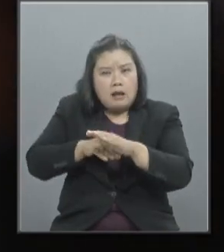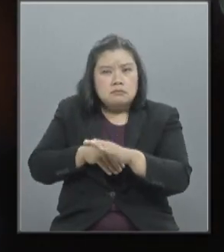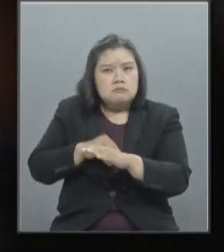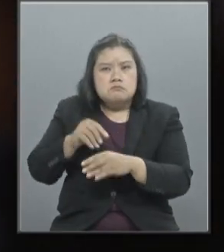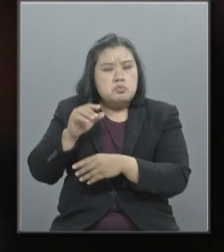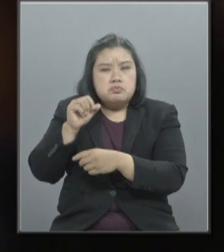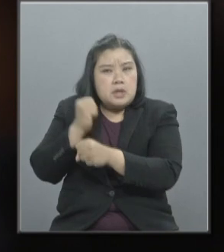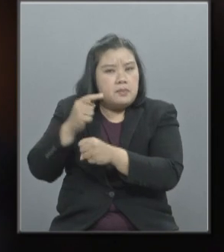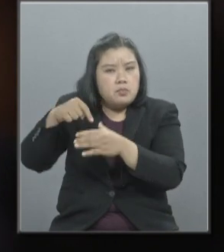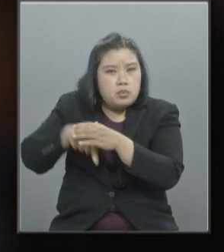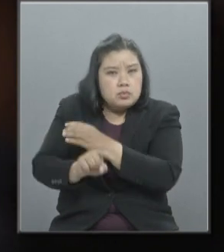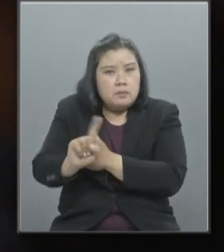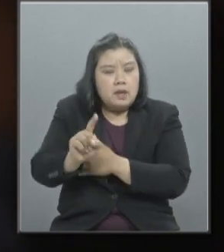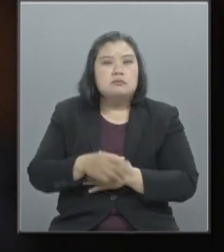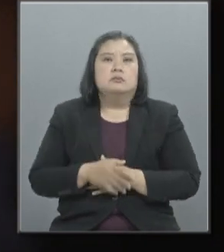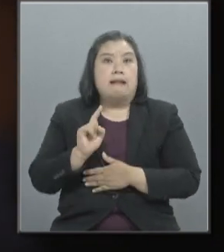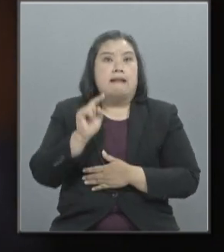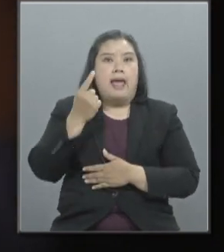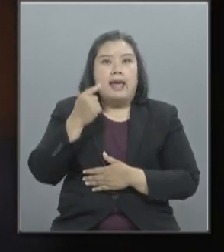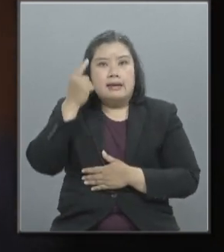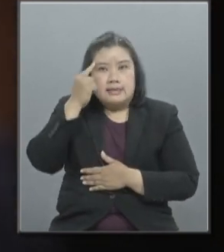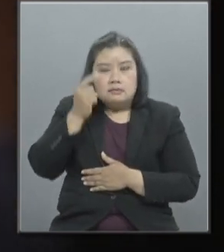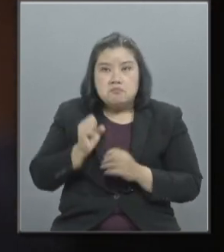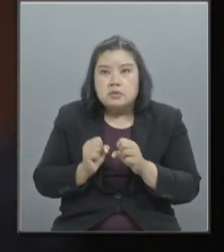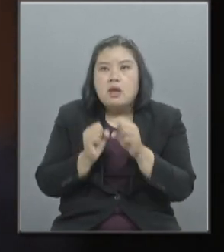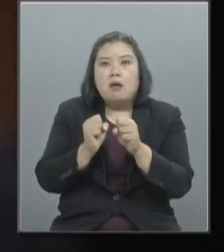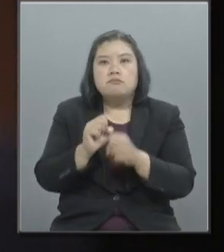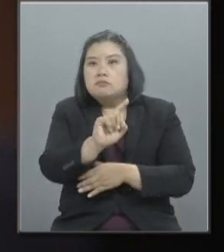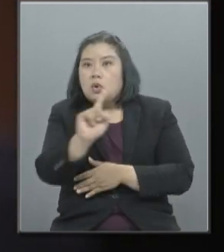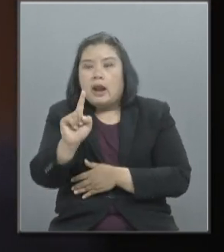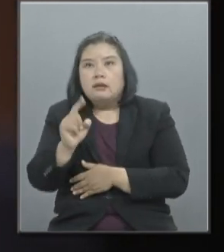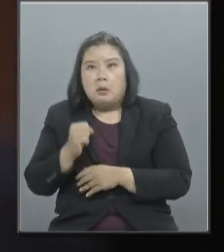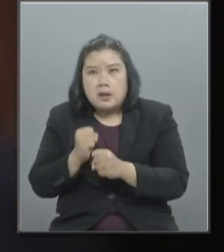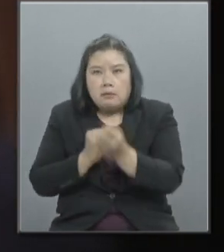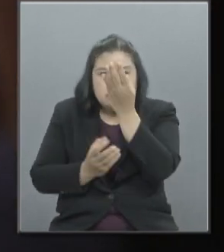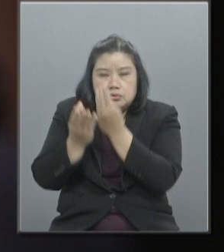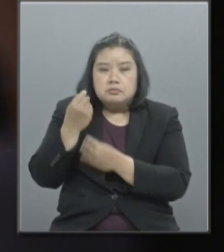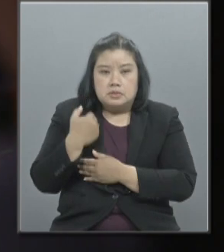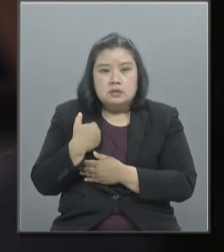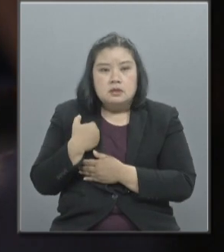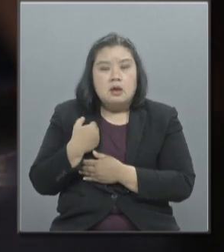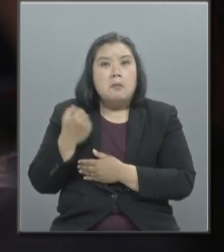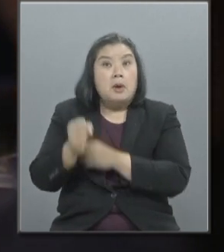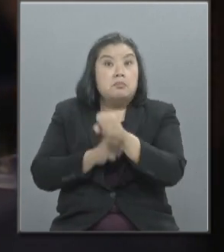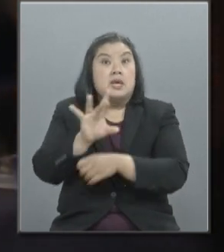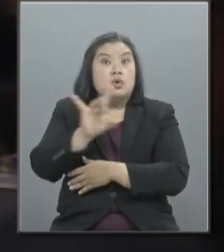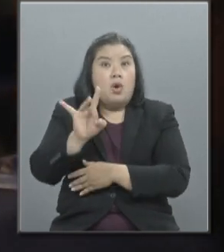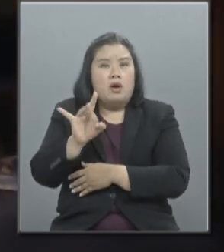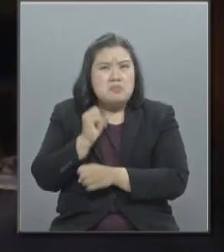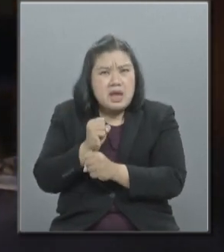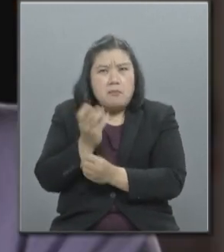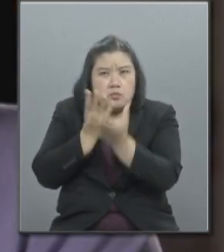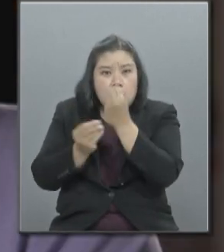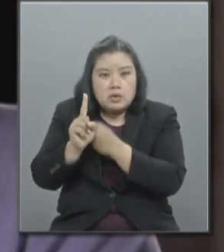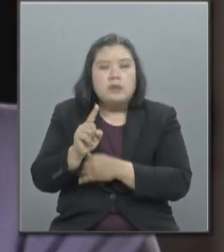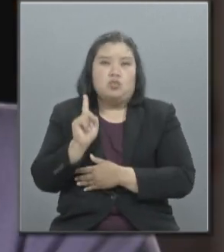ครับก็คือเข้าใกล้วันเวลาที่เกิดเหตุให้ได้มากที่สุดแน่นอนบางเรื่องเกิดเป็นร้อยปีเราเข้าใกล้ได้มากที่สุดก็คือ